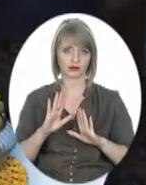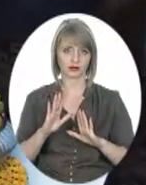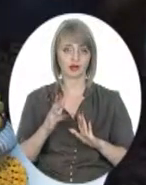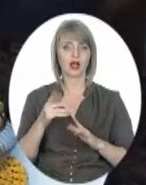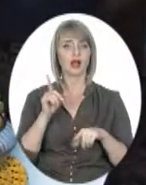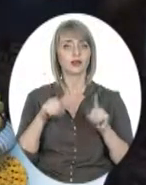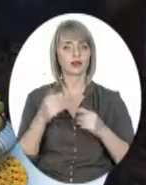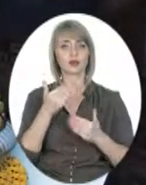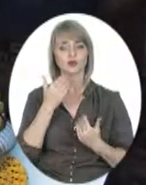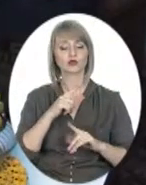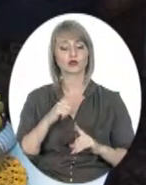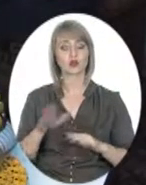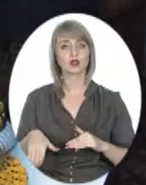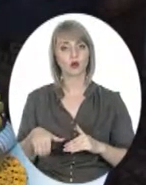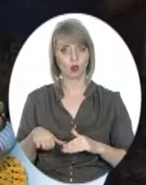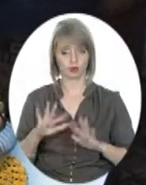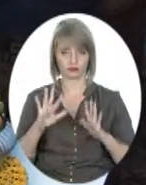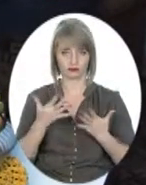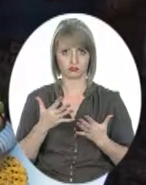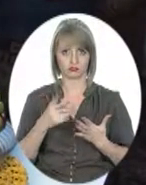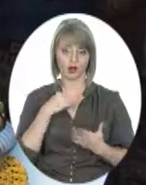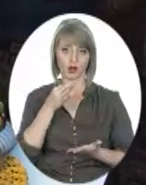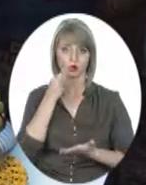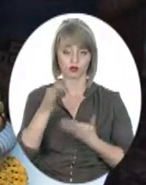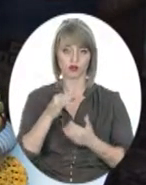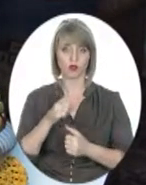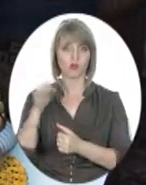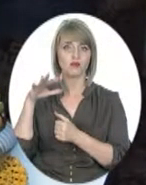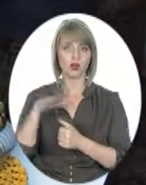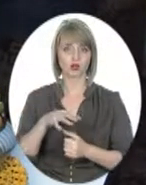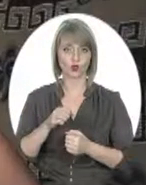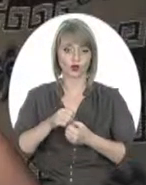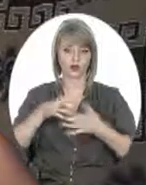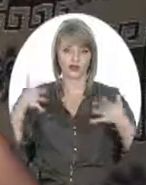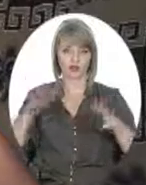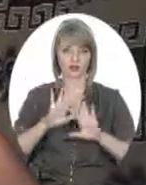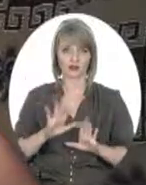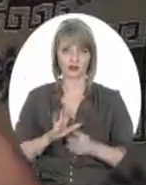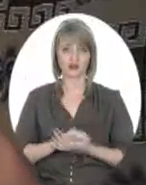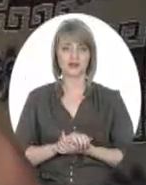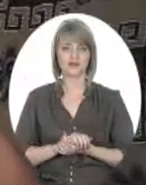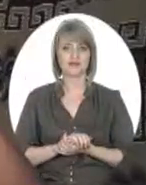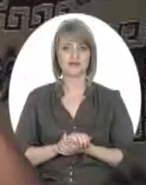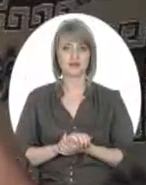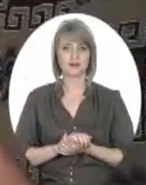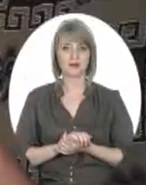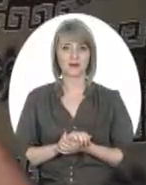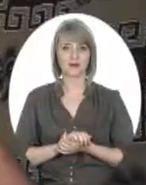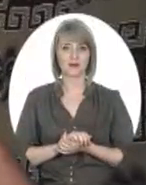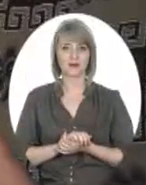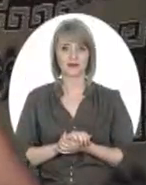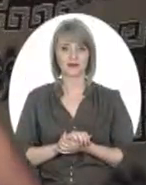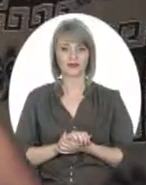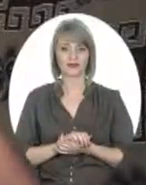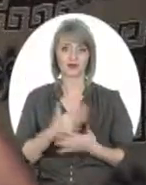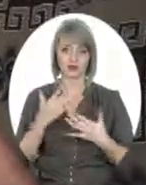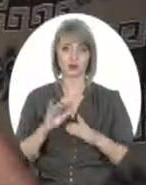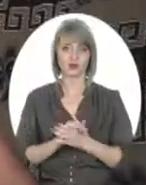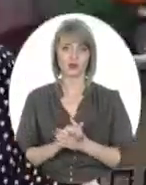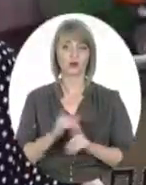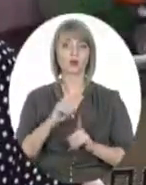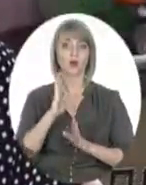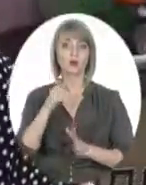нас победитель и призер, она и в пауэрлифтинге у нас, и в дартсе, и в стрельбе, то есть и в легкой